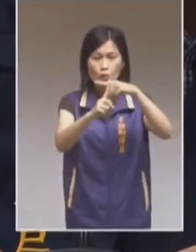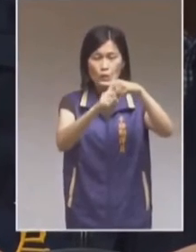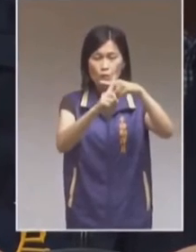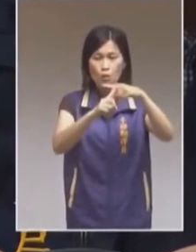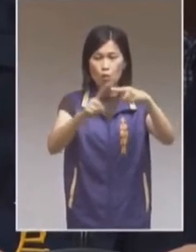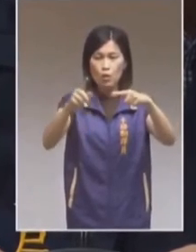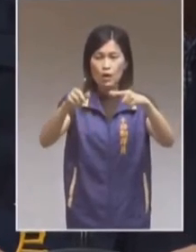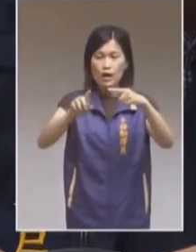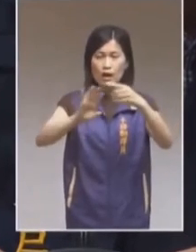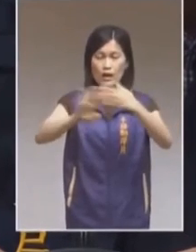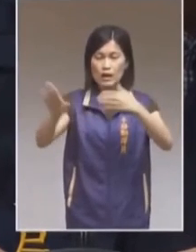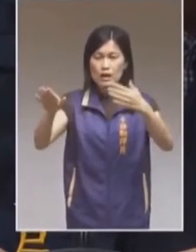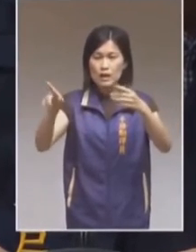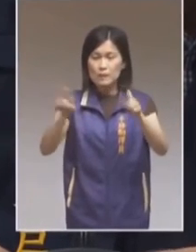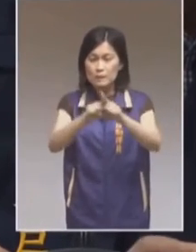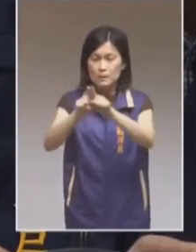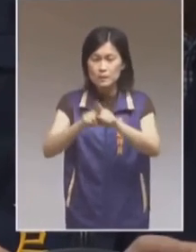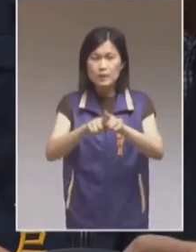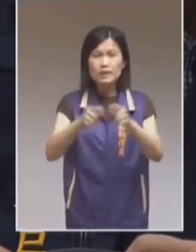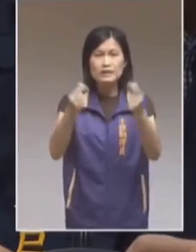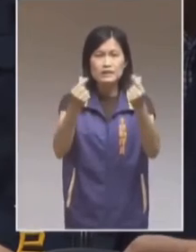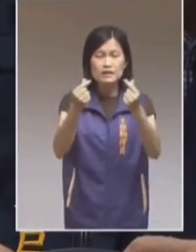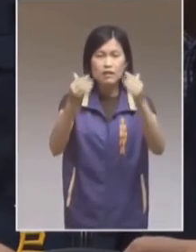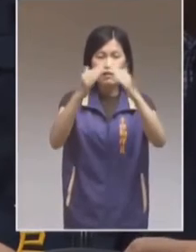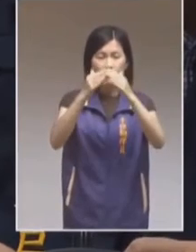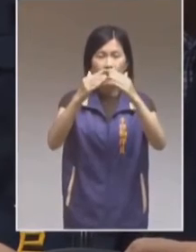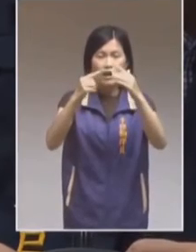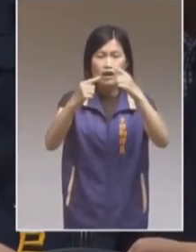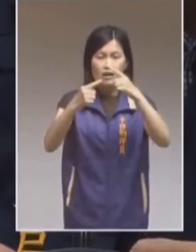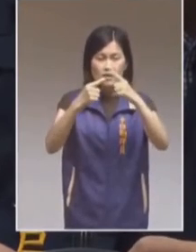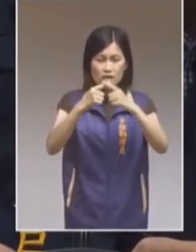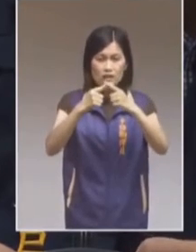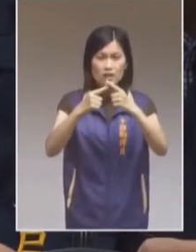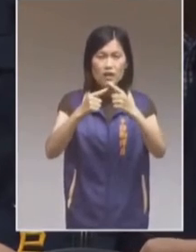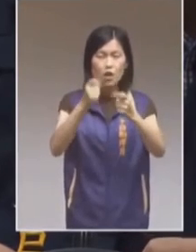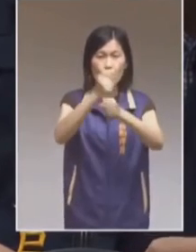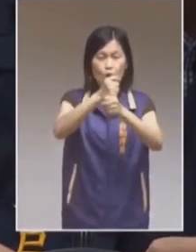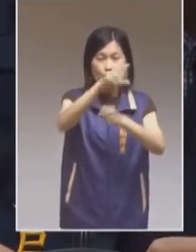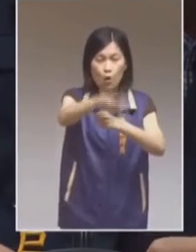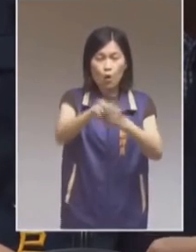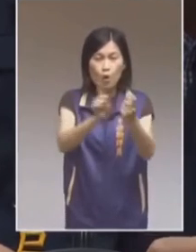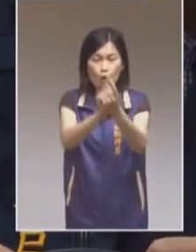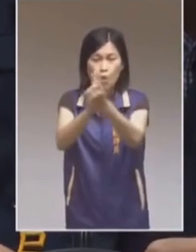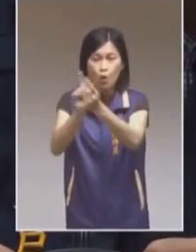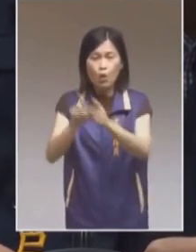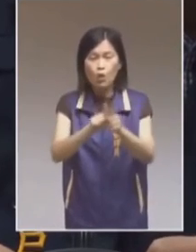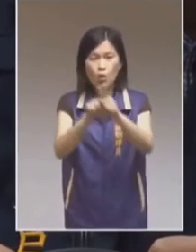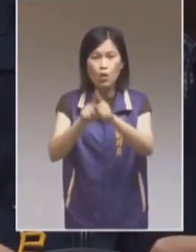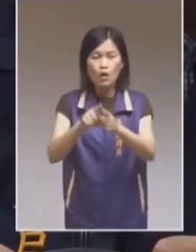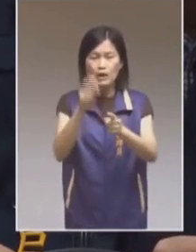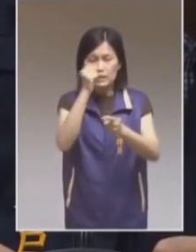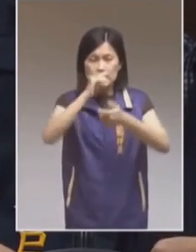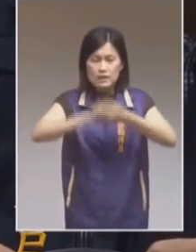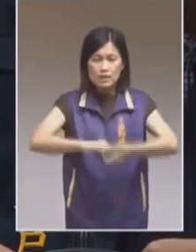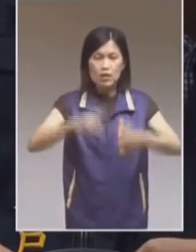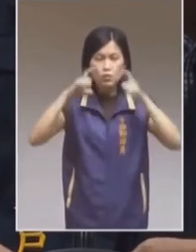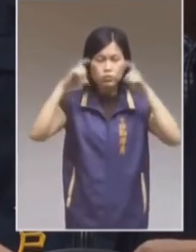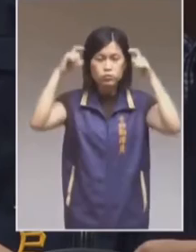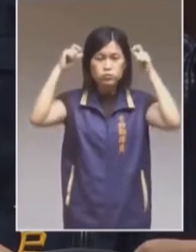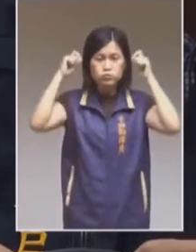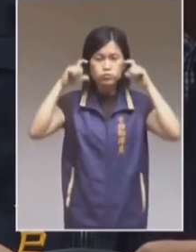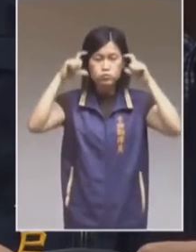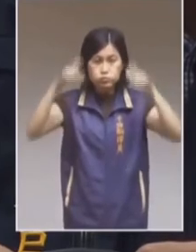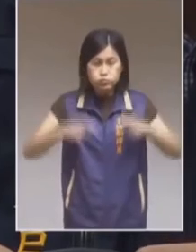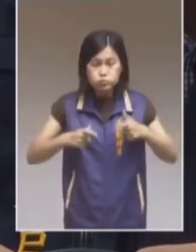其密切接触者包含家人、包含职场接触者，以及在特定场域有脱下口罩吃饭、一起用